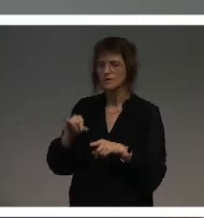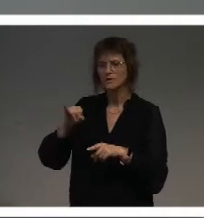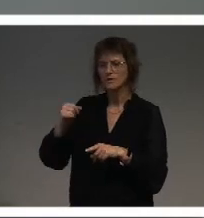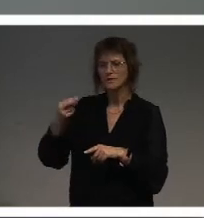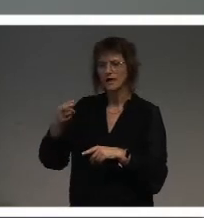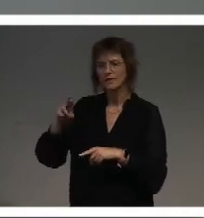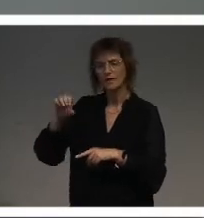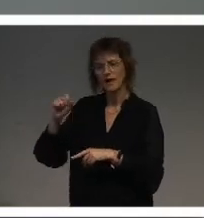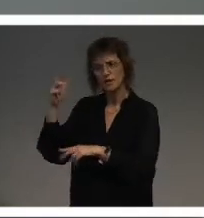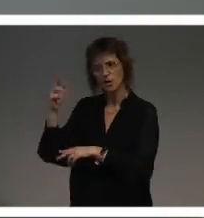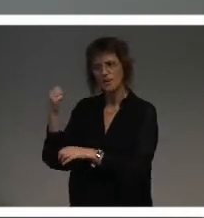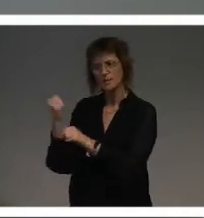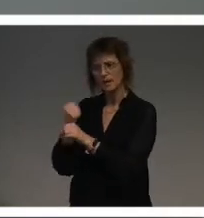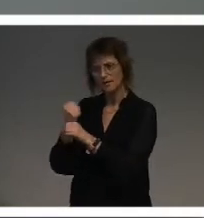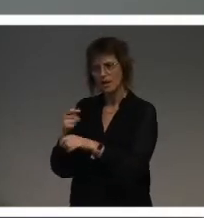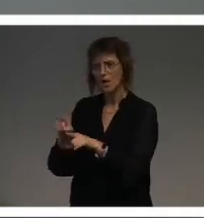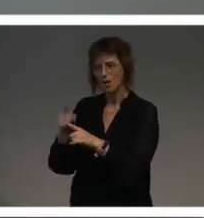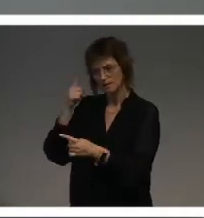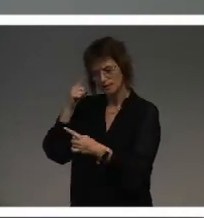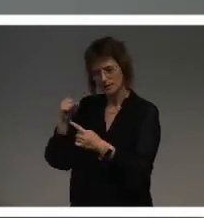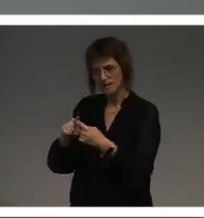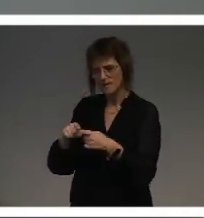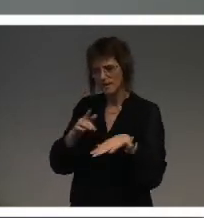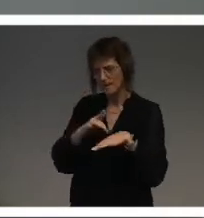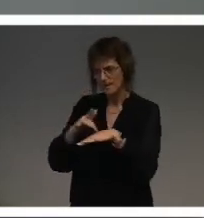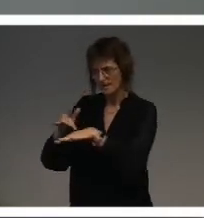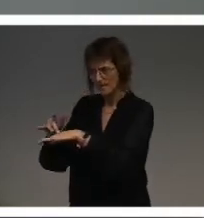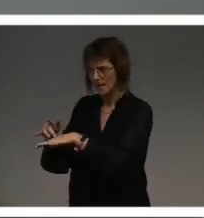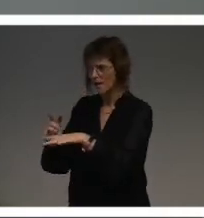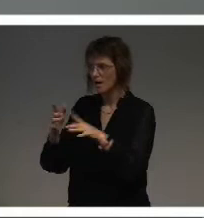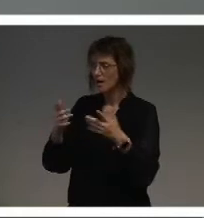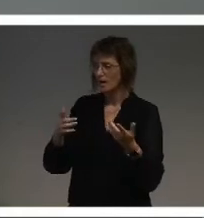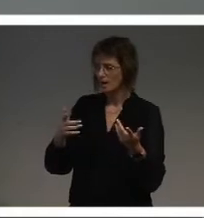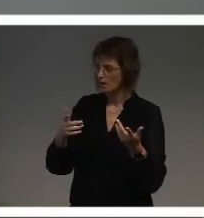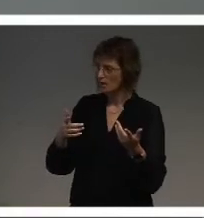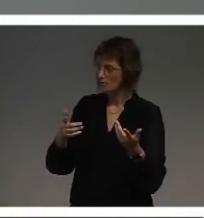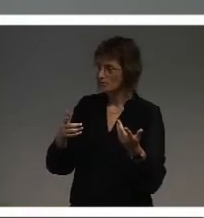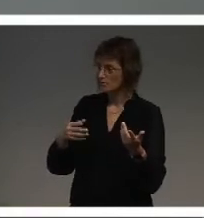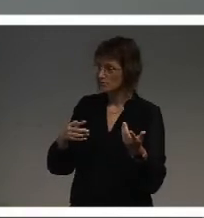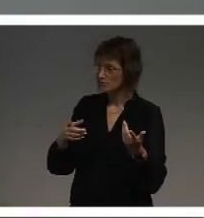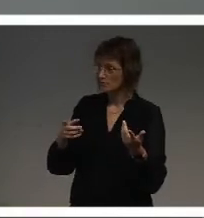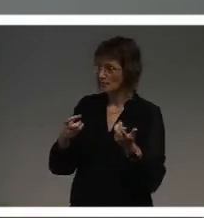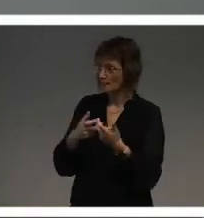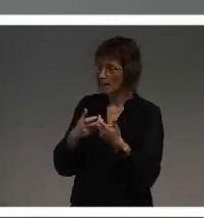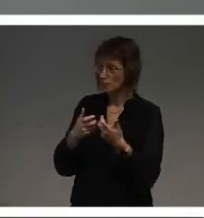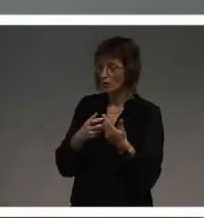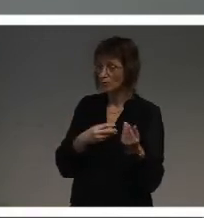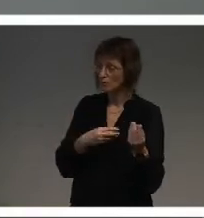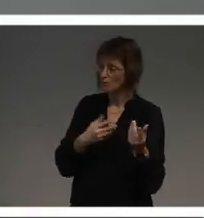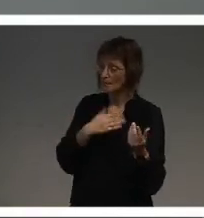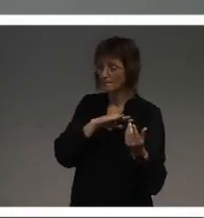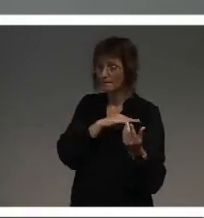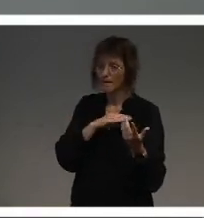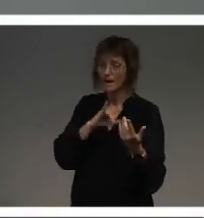travaux sur les questions de polyexposition en exploitant plusieurs bases de données, notamment les bases de données de métrologie